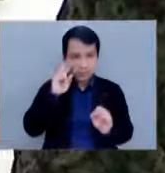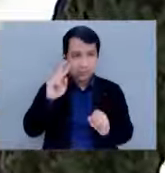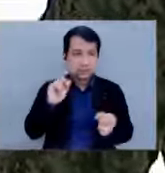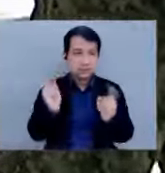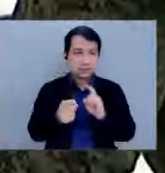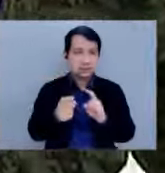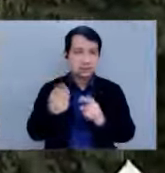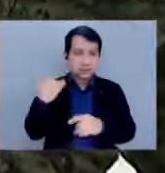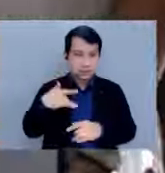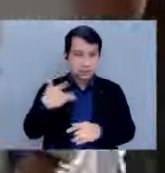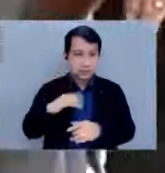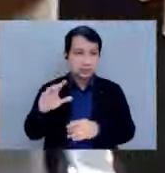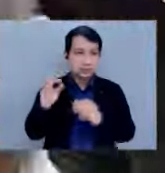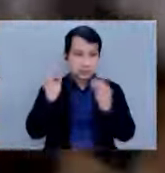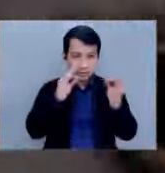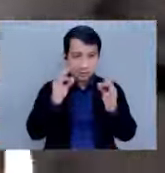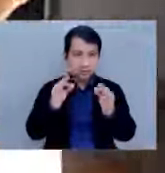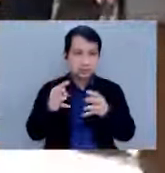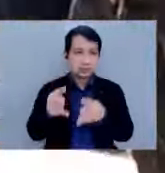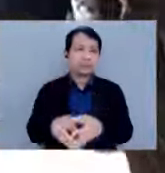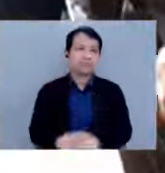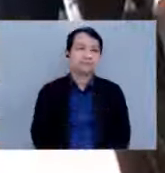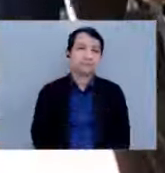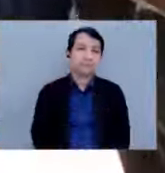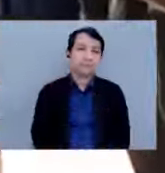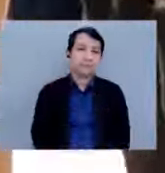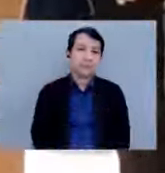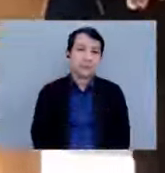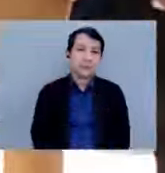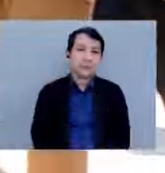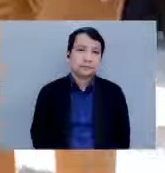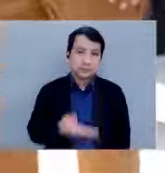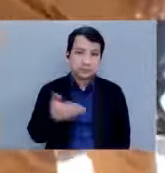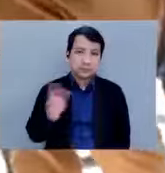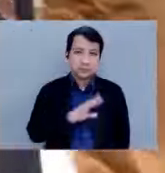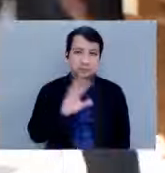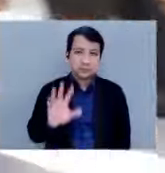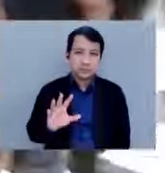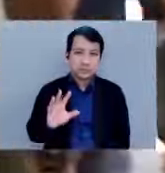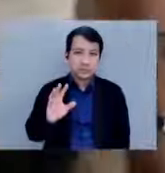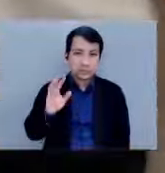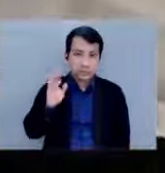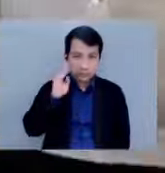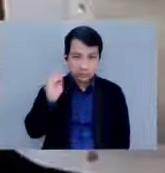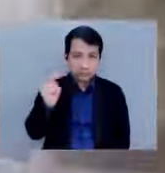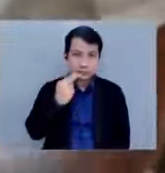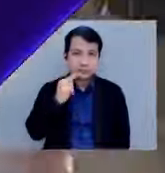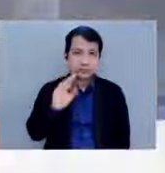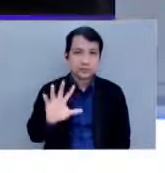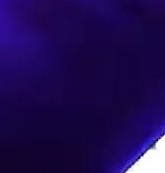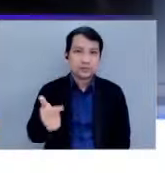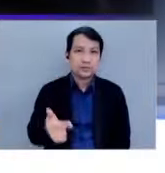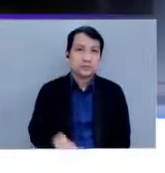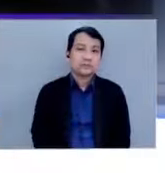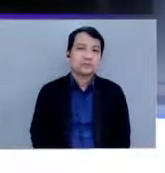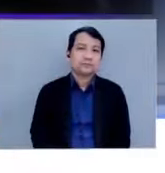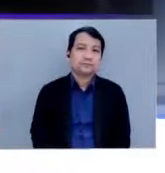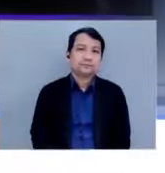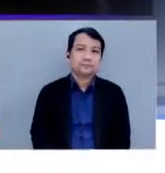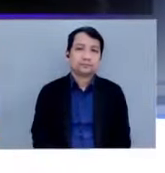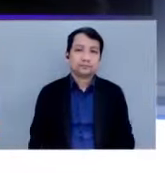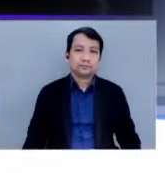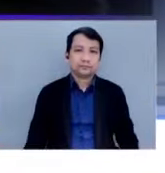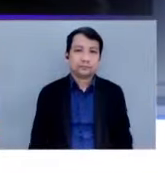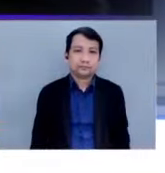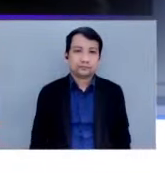nila sa drug war. Nagbabalita mula sa Frontline, Maricel Halili, News 5. Binalaan